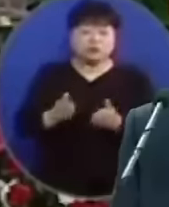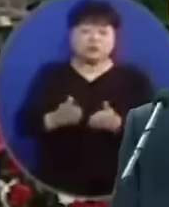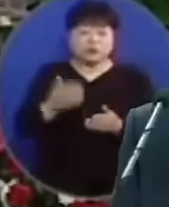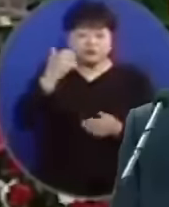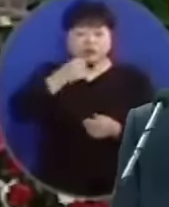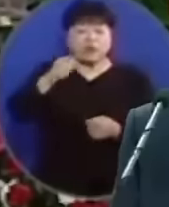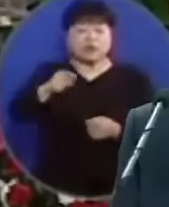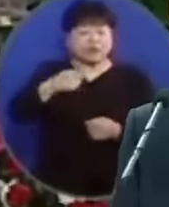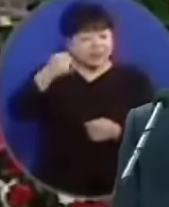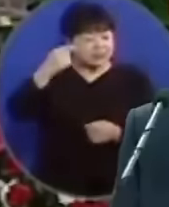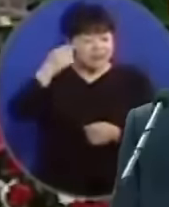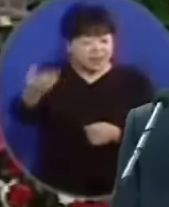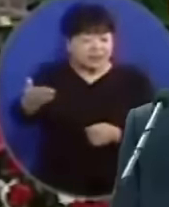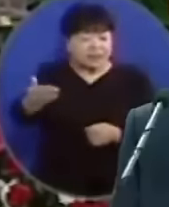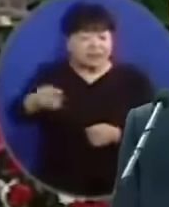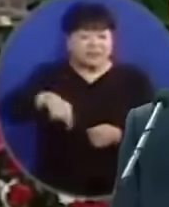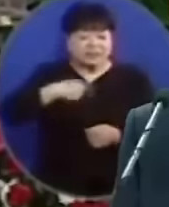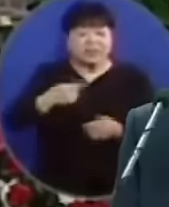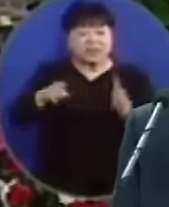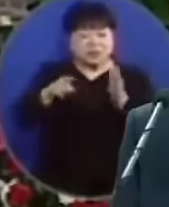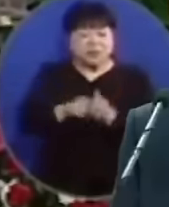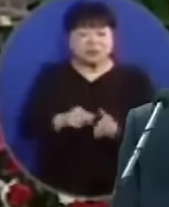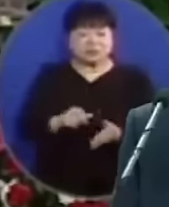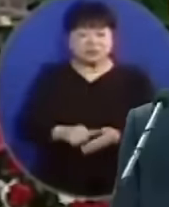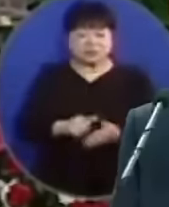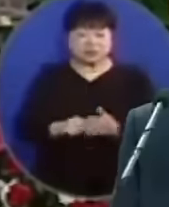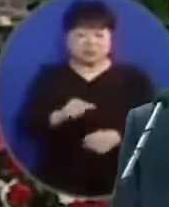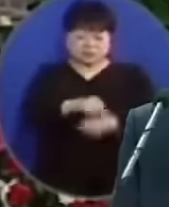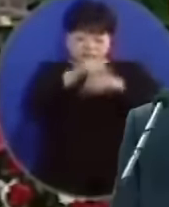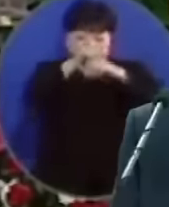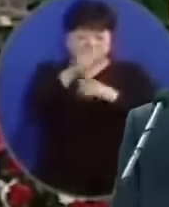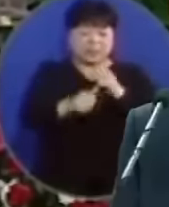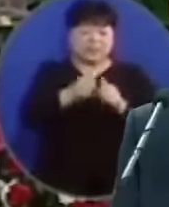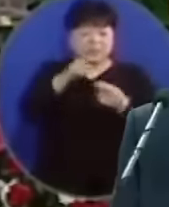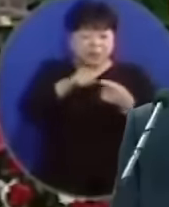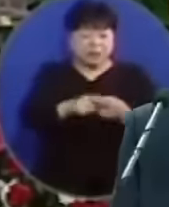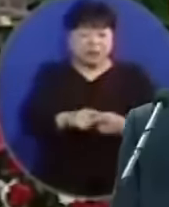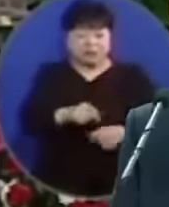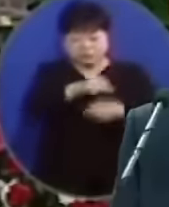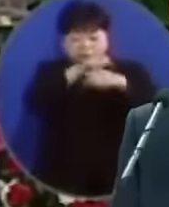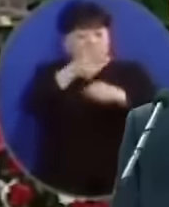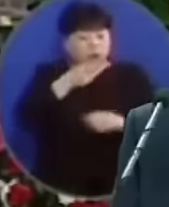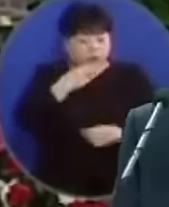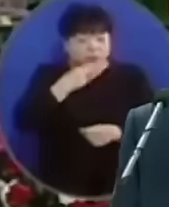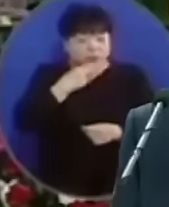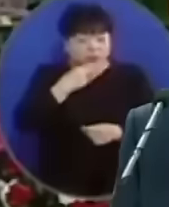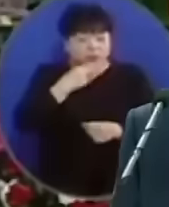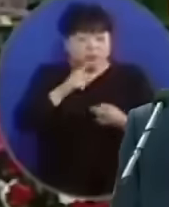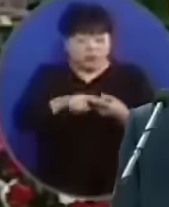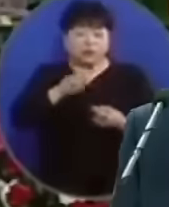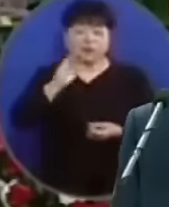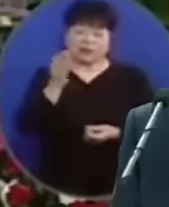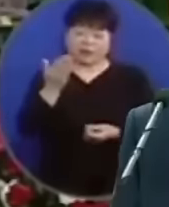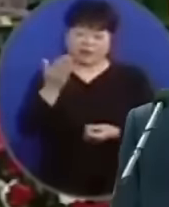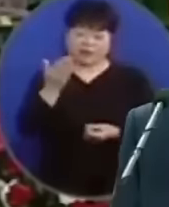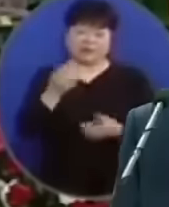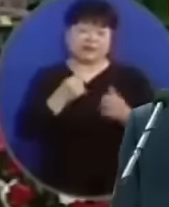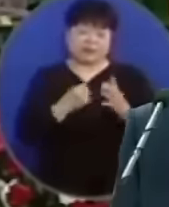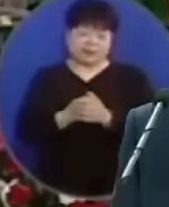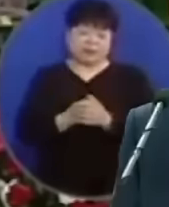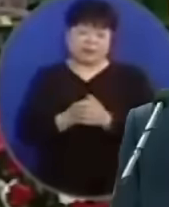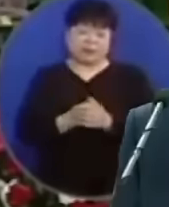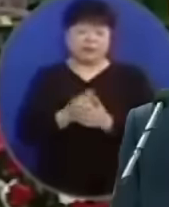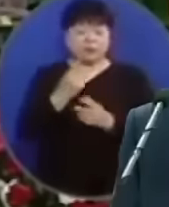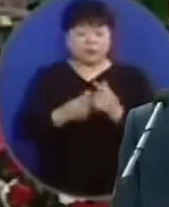누구의 것이 되겠느냐 하셨으니 자기를 위하여 재물을 쌓아두고 하나님께 대하여 부유하지 못한 자가 이와 같으리라고 말한 것입니다. 그러므로